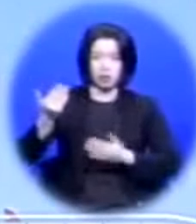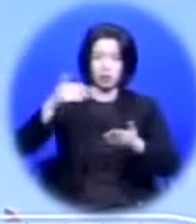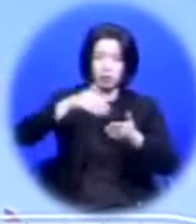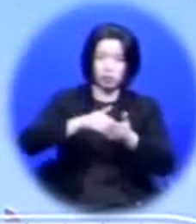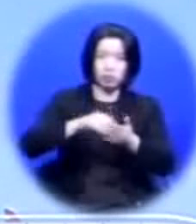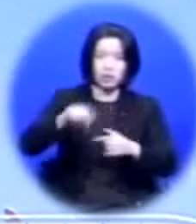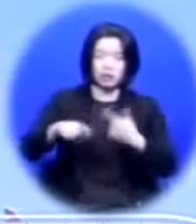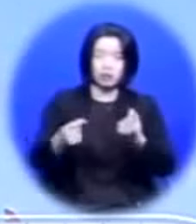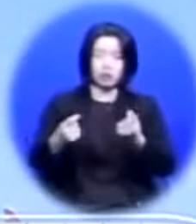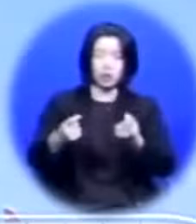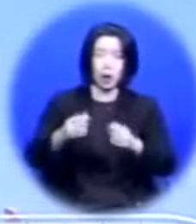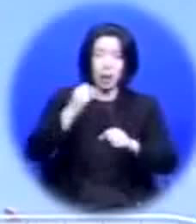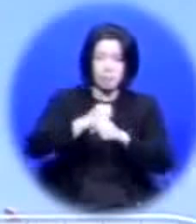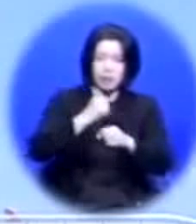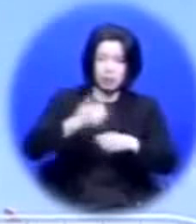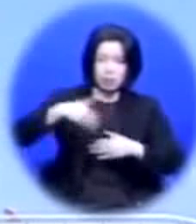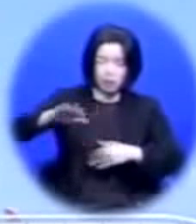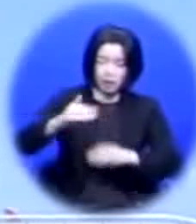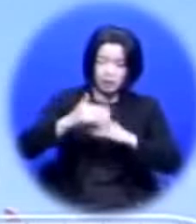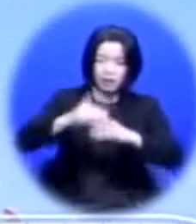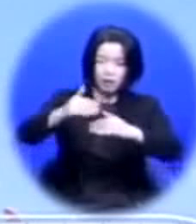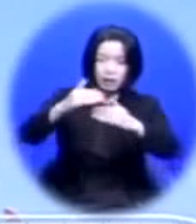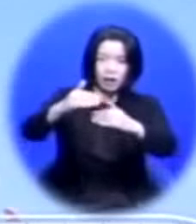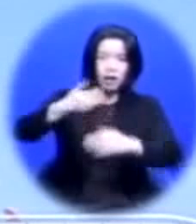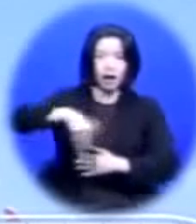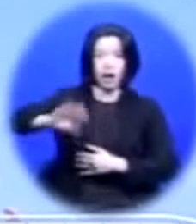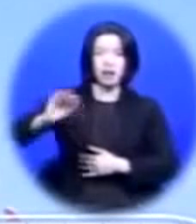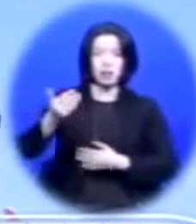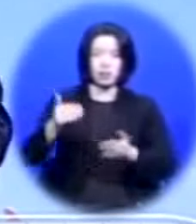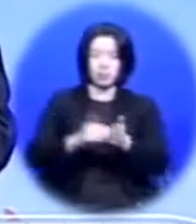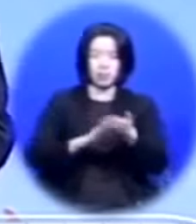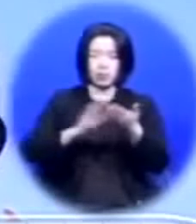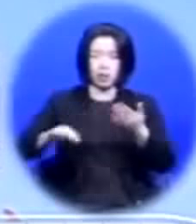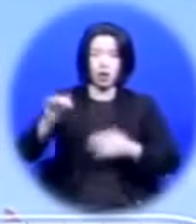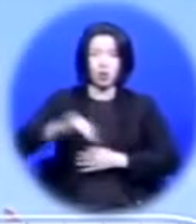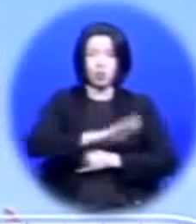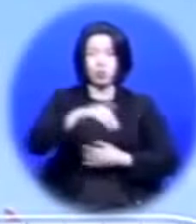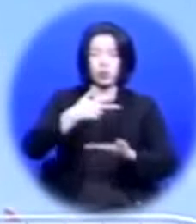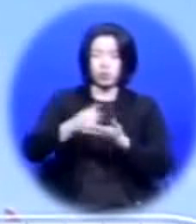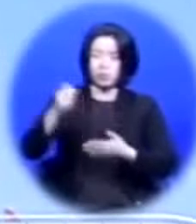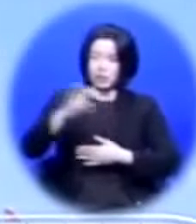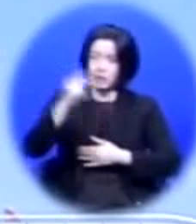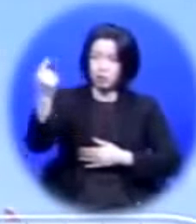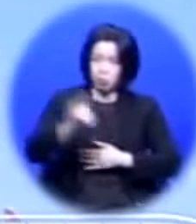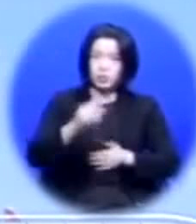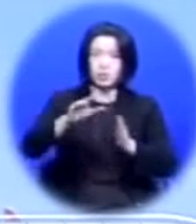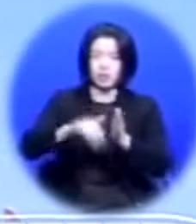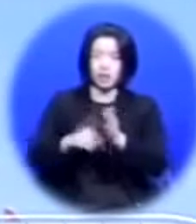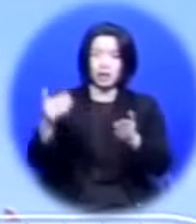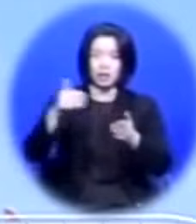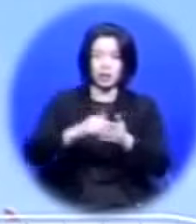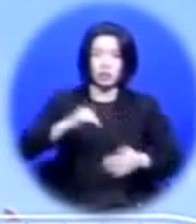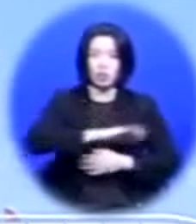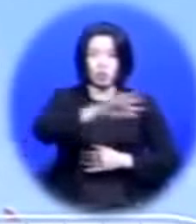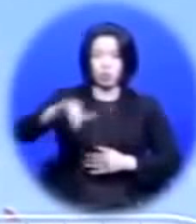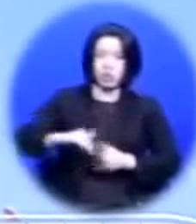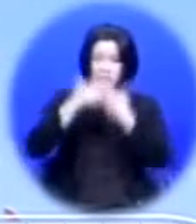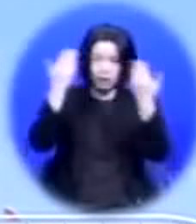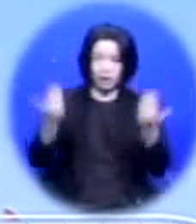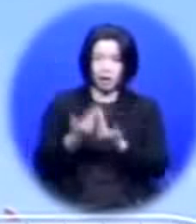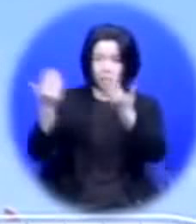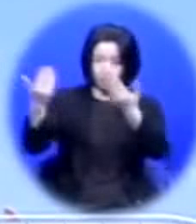만들어 가시는 단계로 가야 합니다 우리 주님 다시 오실 때가 우리에게 다 이제